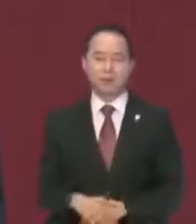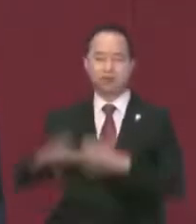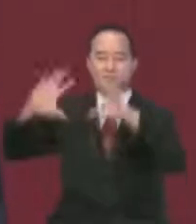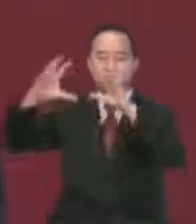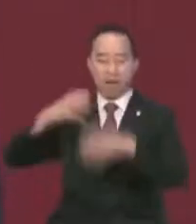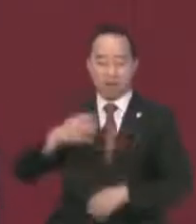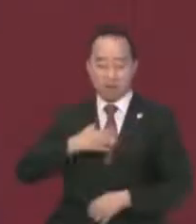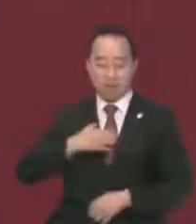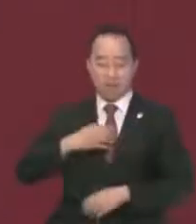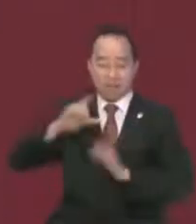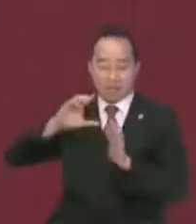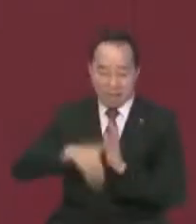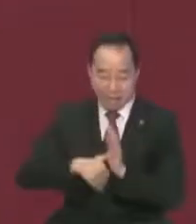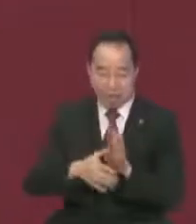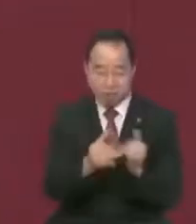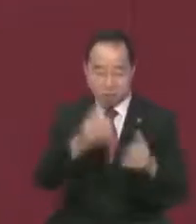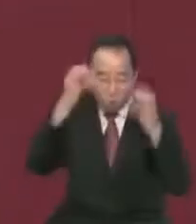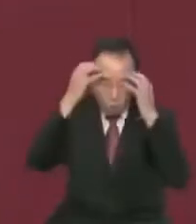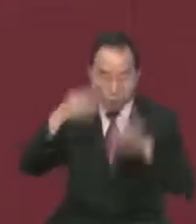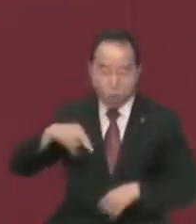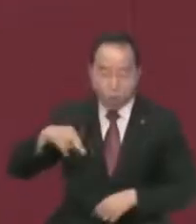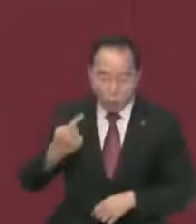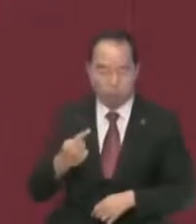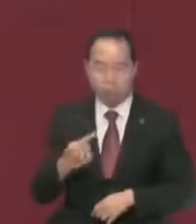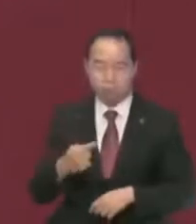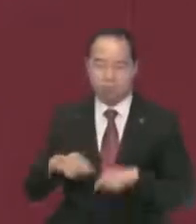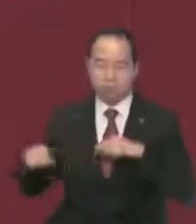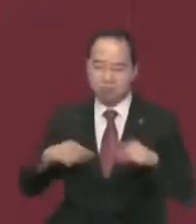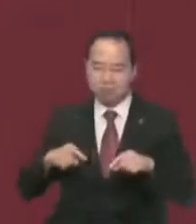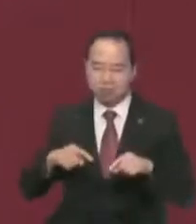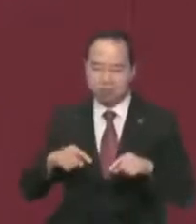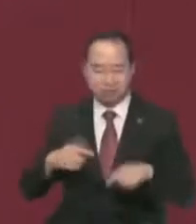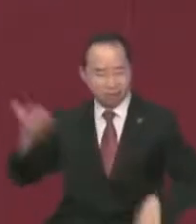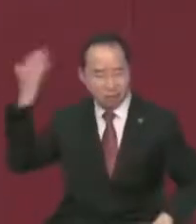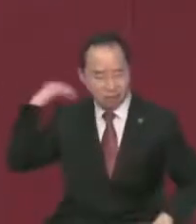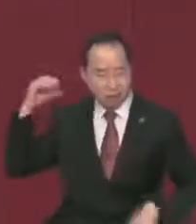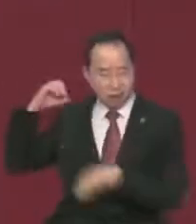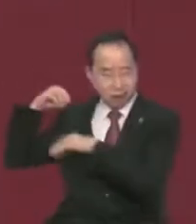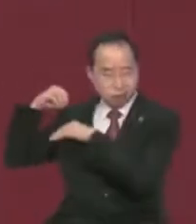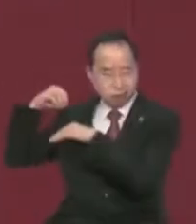국가적 위기, 국민적 고통 앞에서도 정치는 잘 바뀌지 않았습니다.